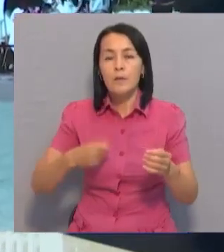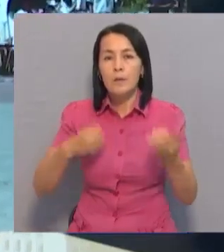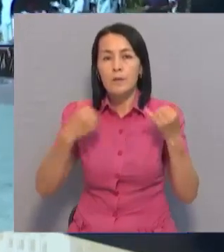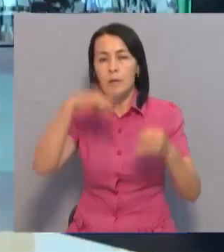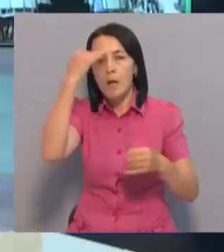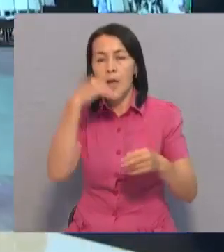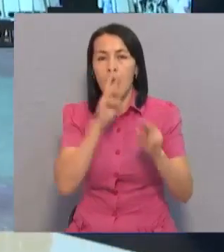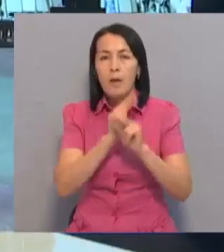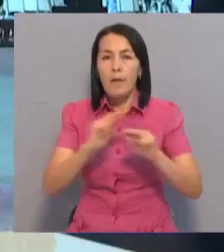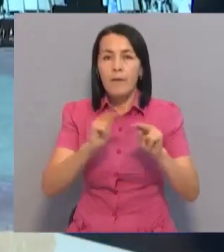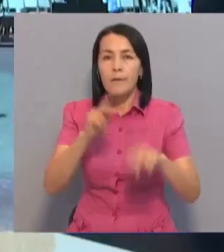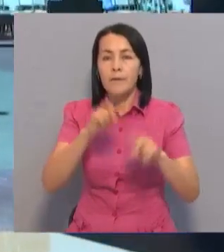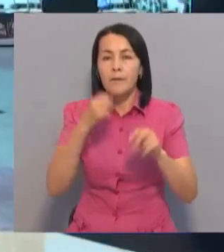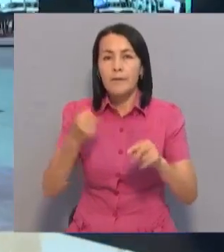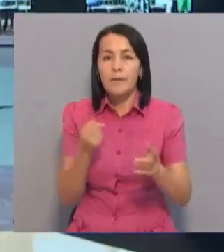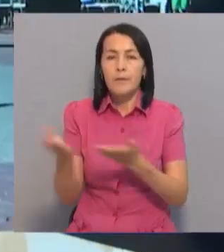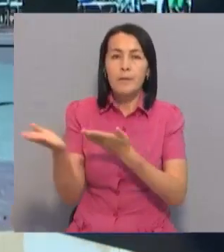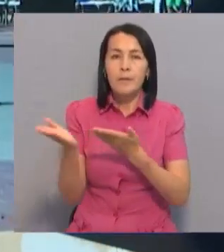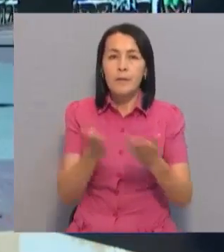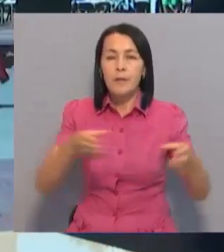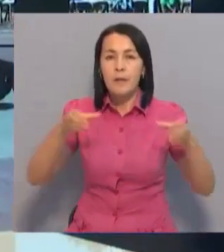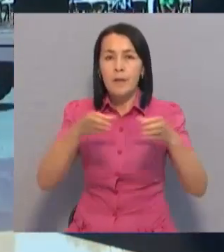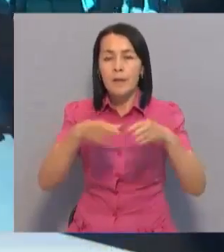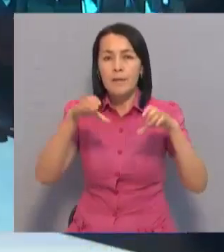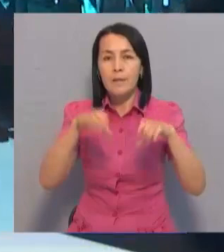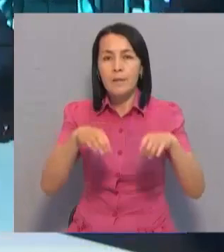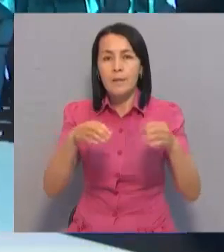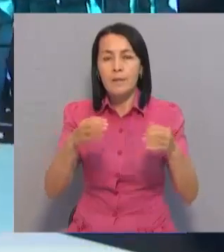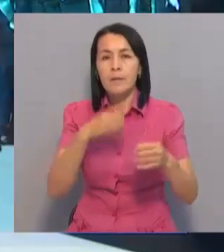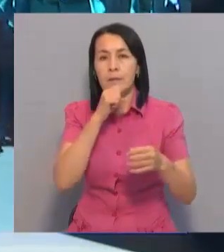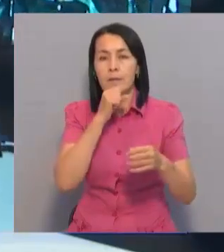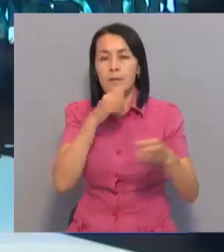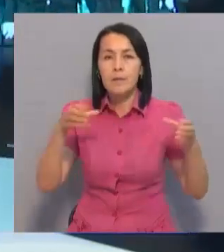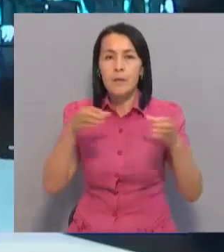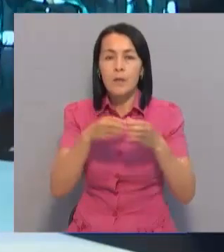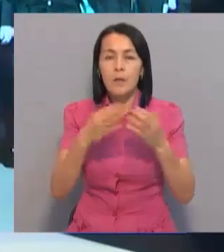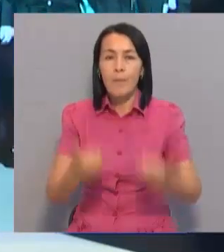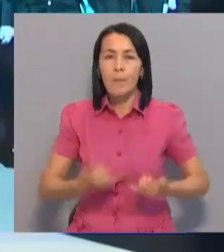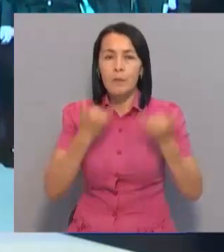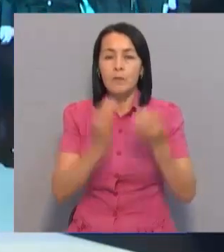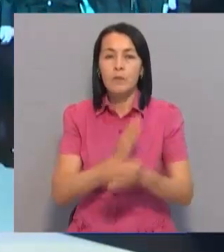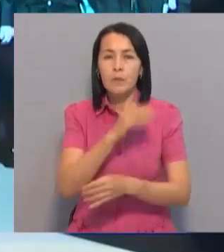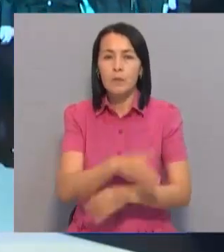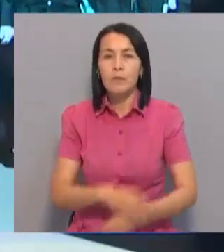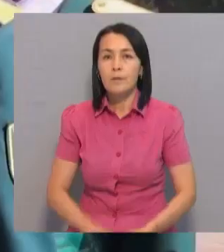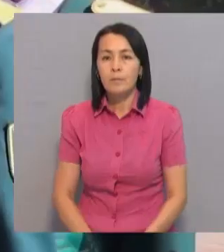и преподаватели, а также военнослужащие гарнизона, председатели ветеранских организаций и почетные гости.